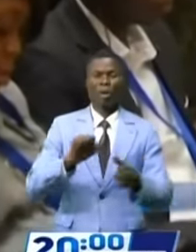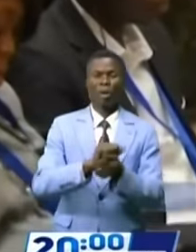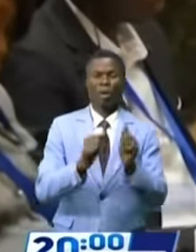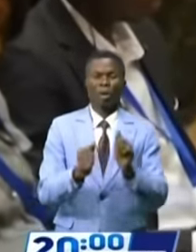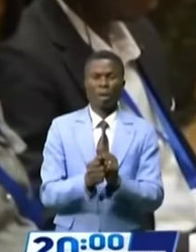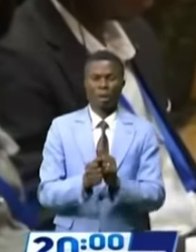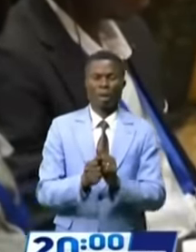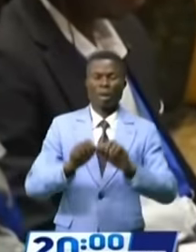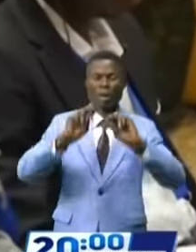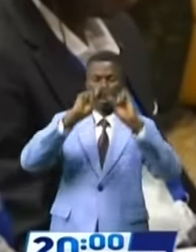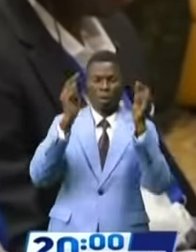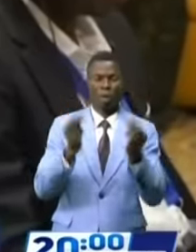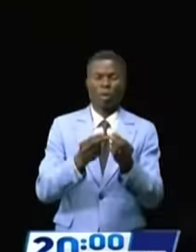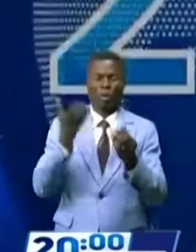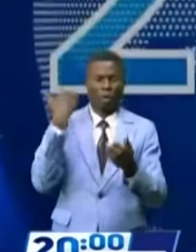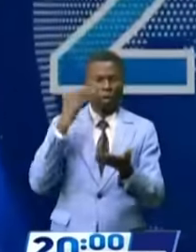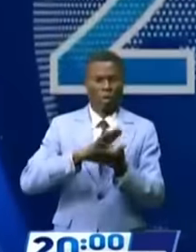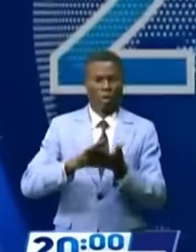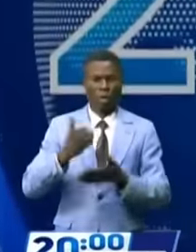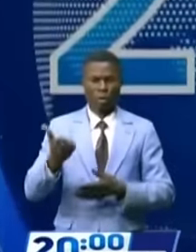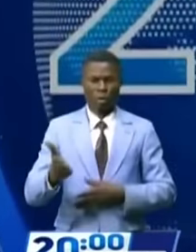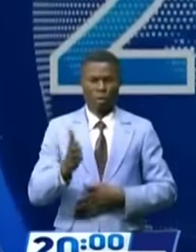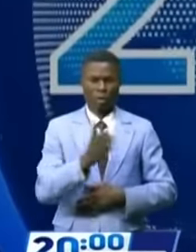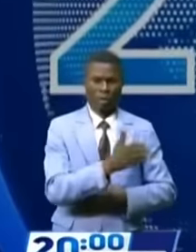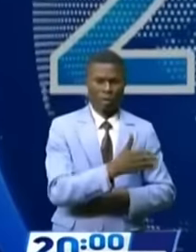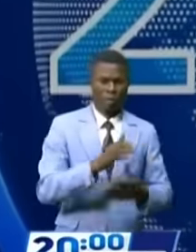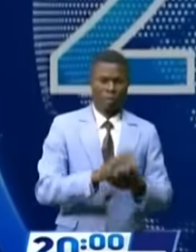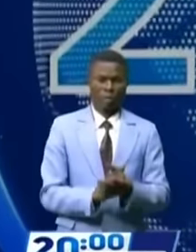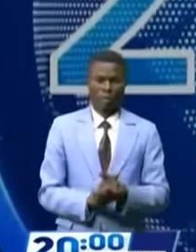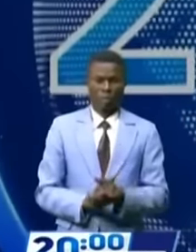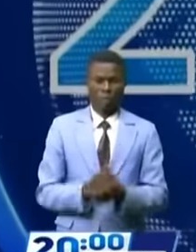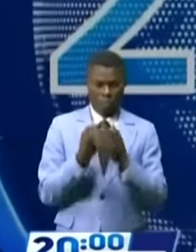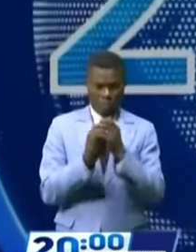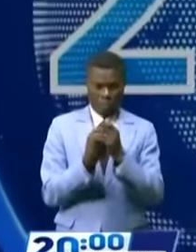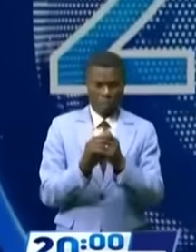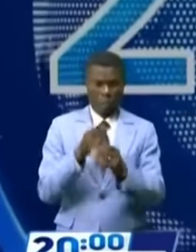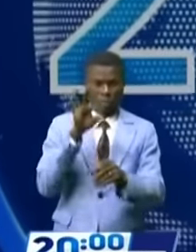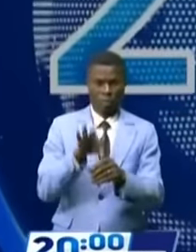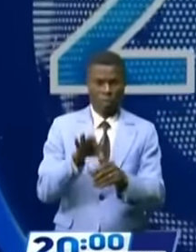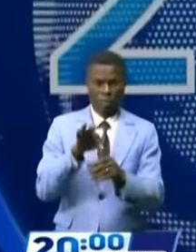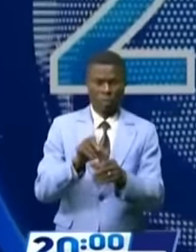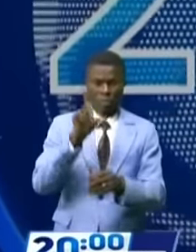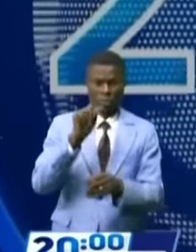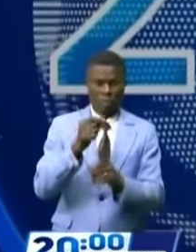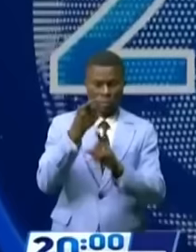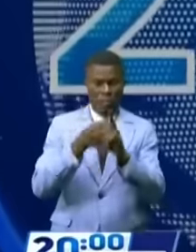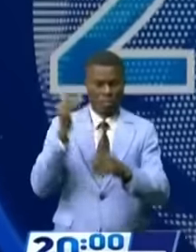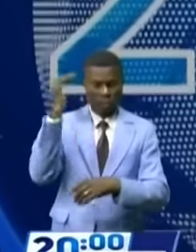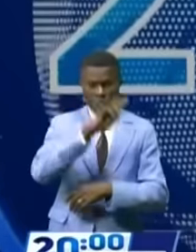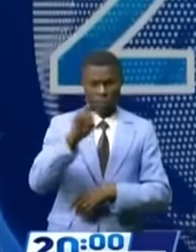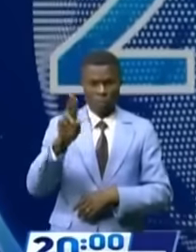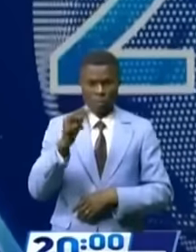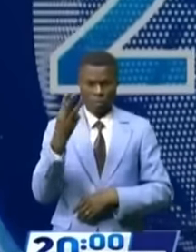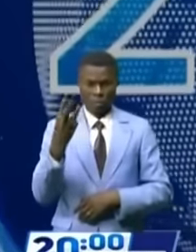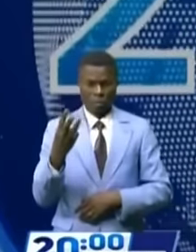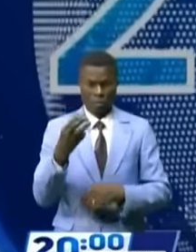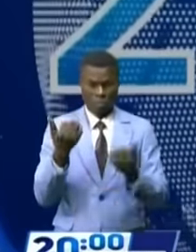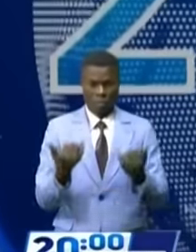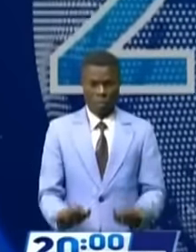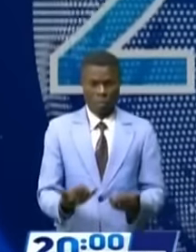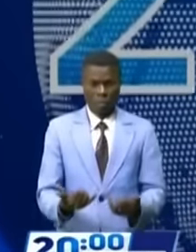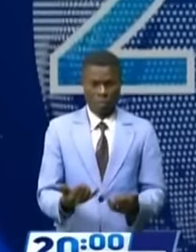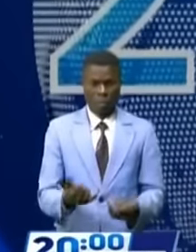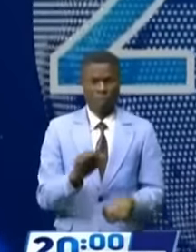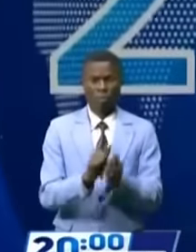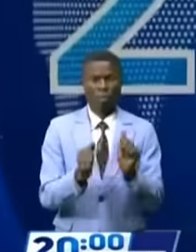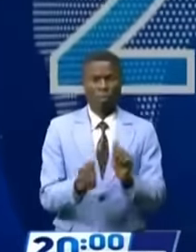des cyber-robotiques. Et à l'approche de la date fatidique du 20 décembre 2023, ici, il